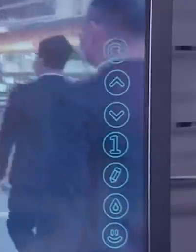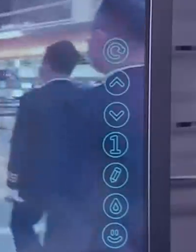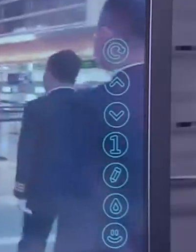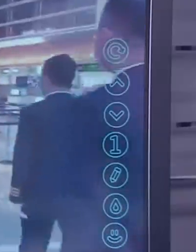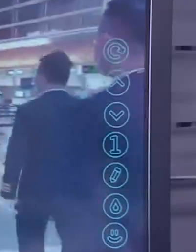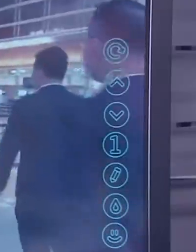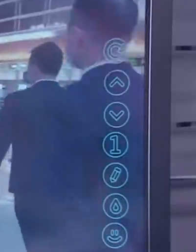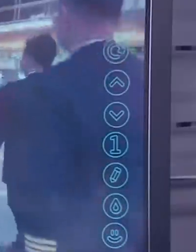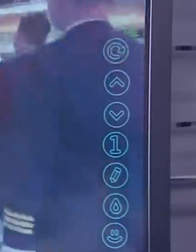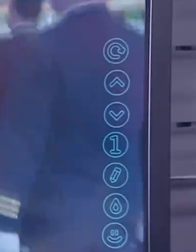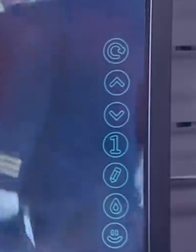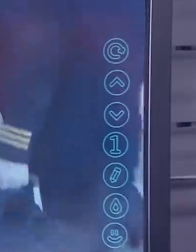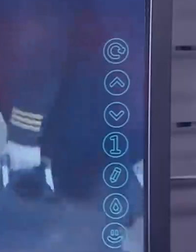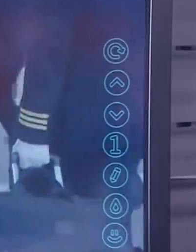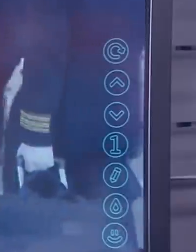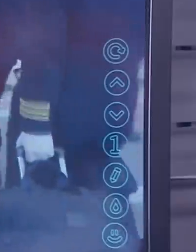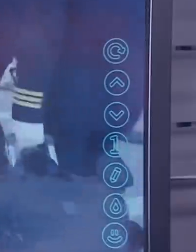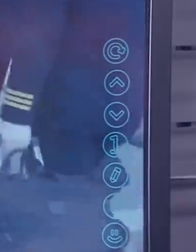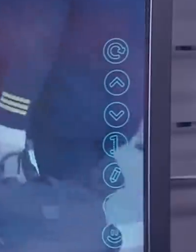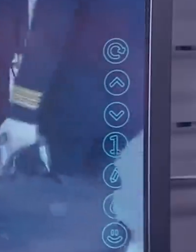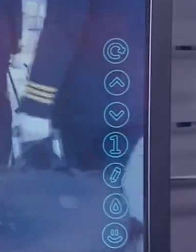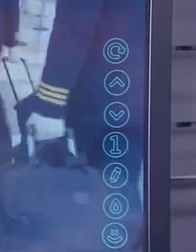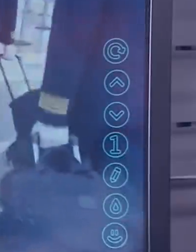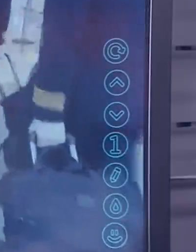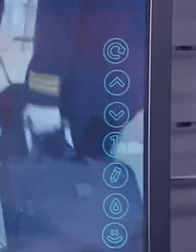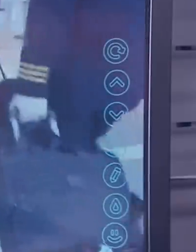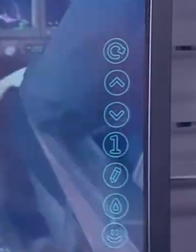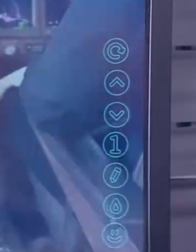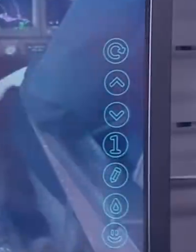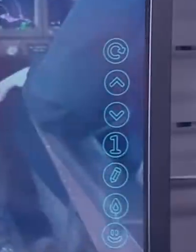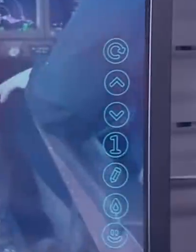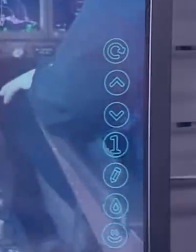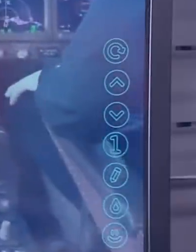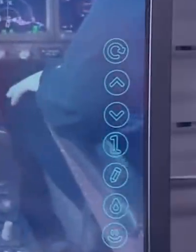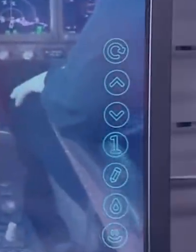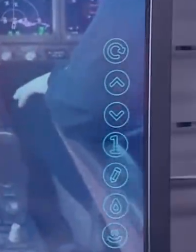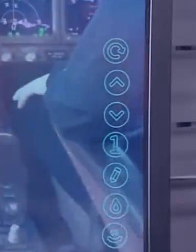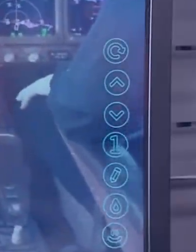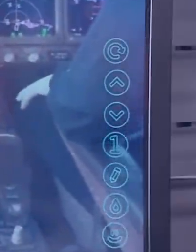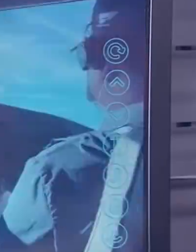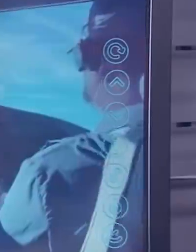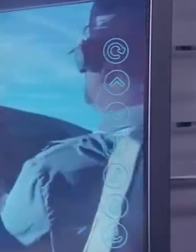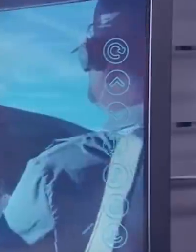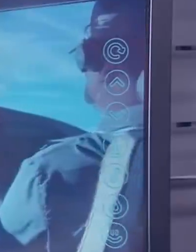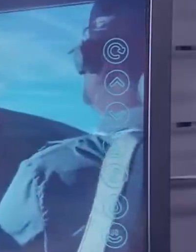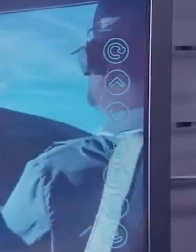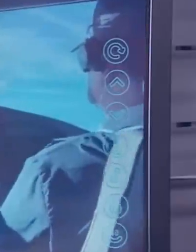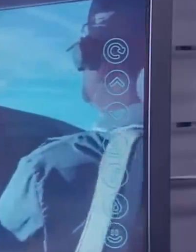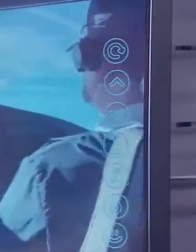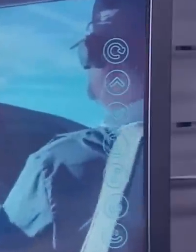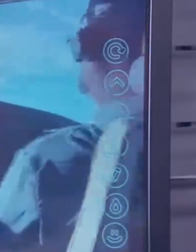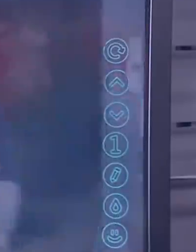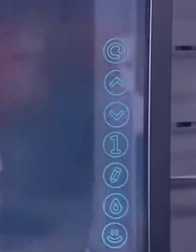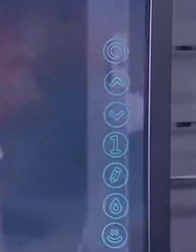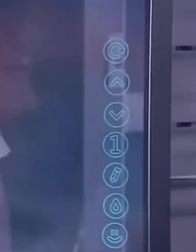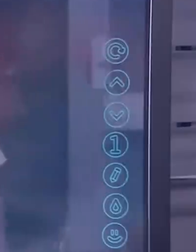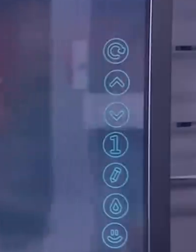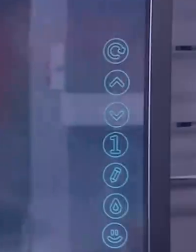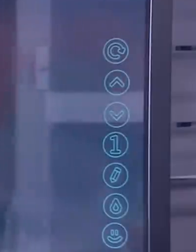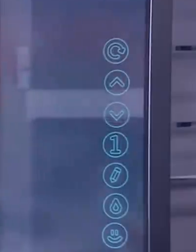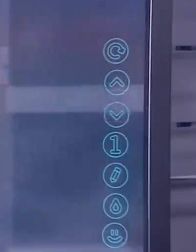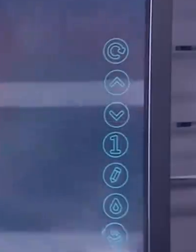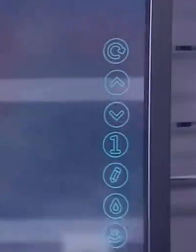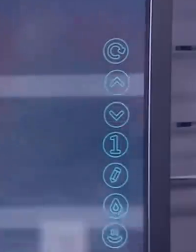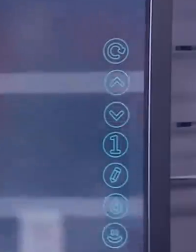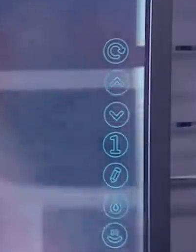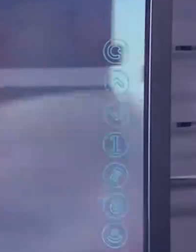机师是确诊的，那他们都已经接种了两剂的疫苗，不过还是被突破性的感染。而且呢，这一次我们看到哈，突破性